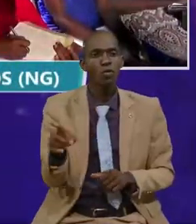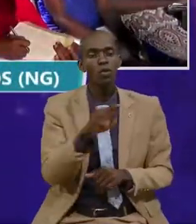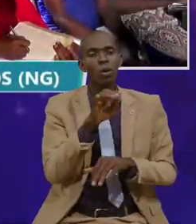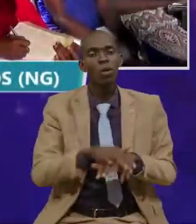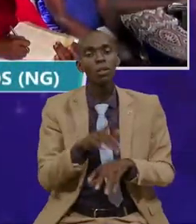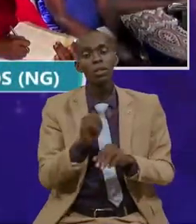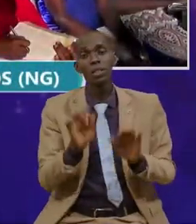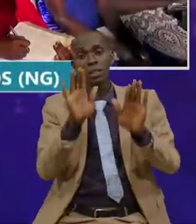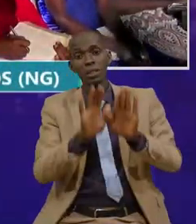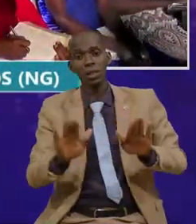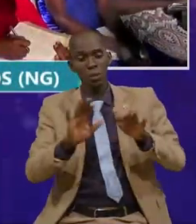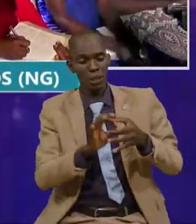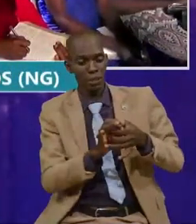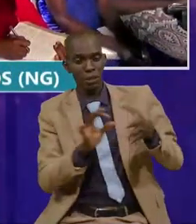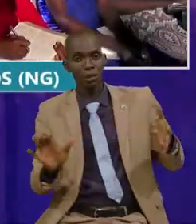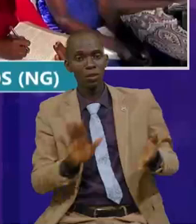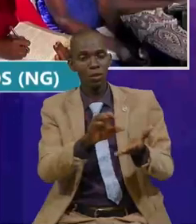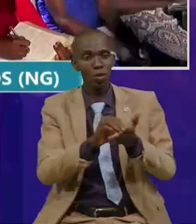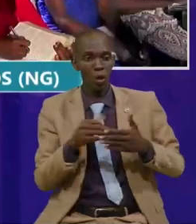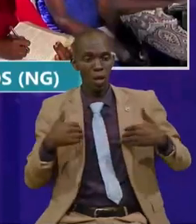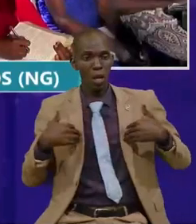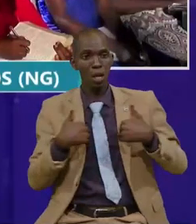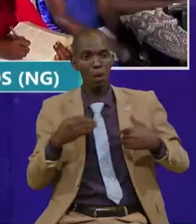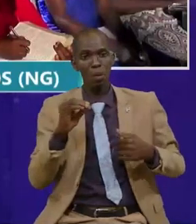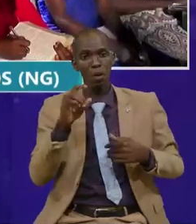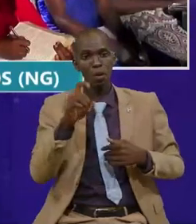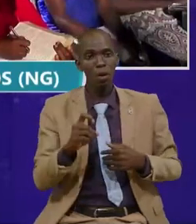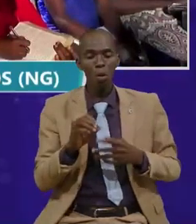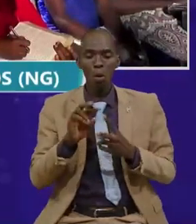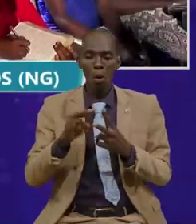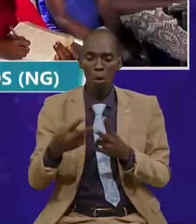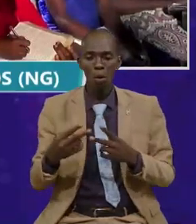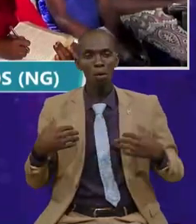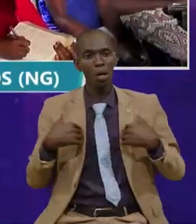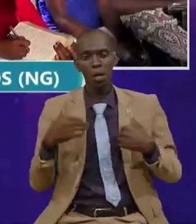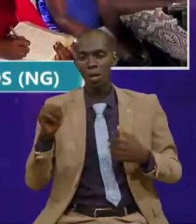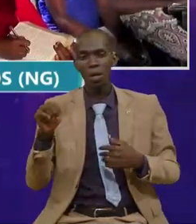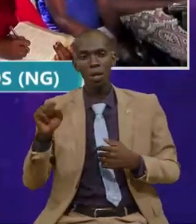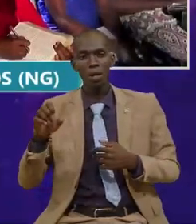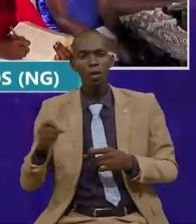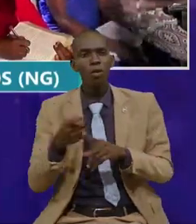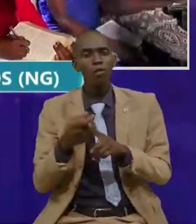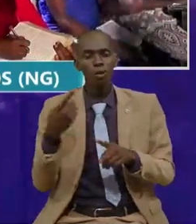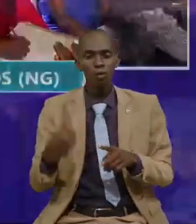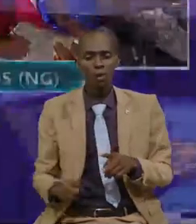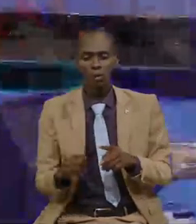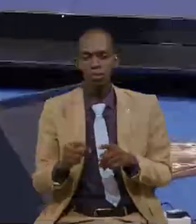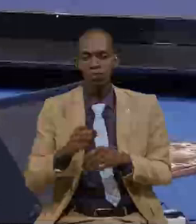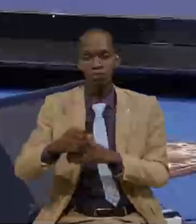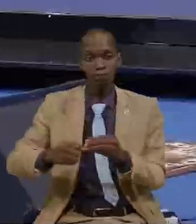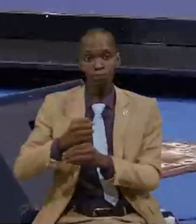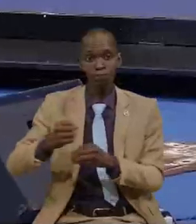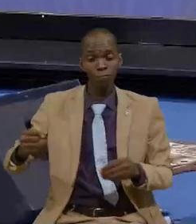vous, le jour du sabbat, ne détache pas de la crèche son bœuf ou son âne pour